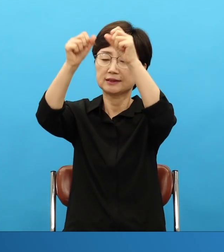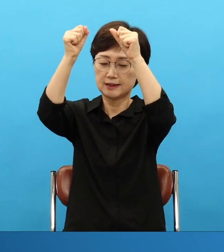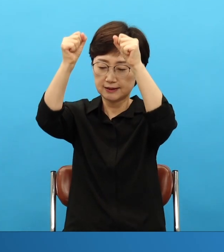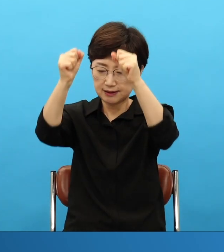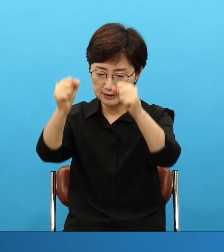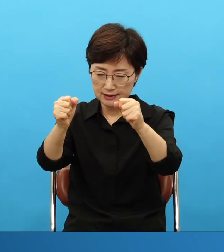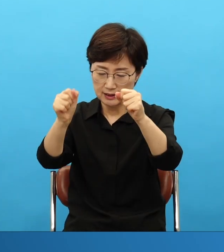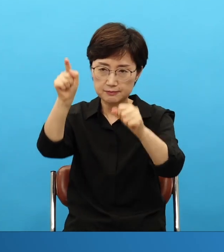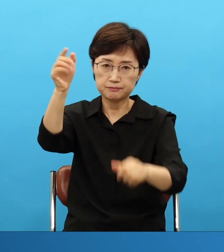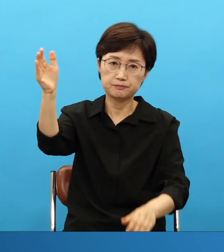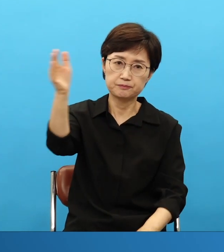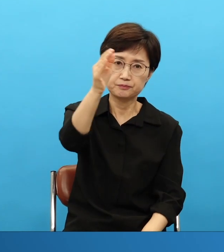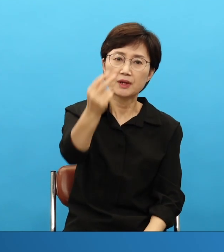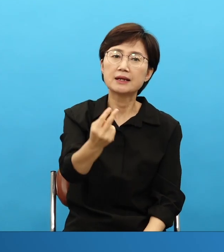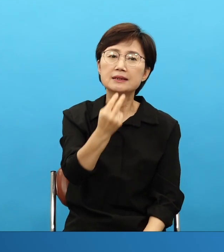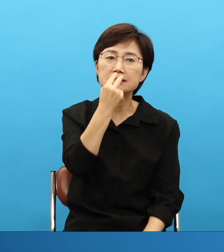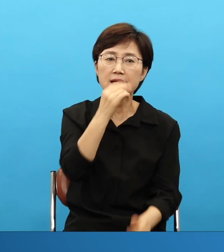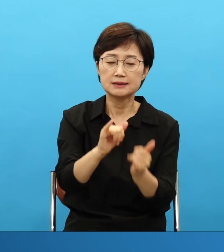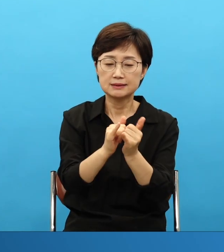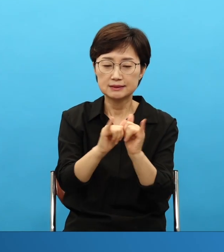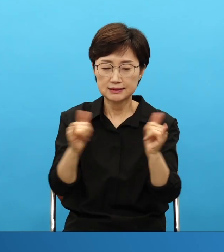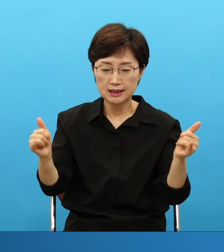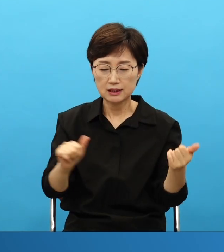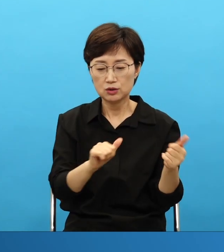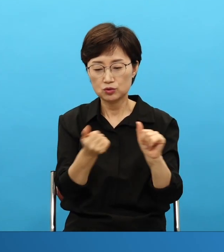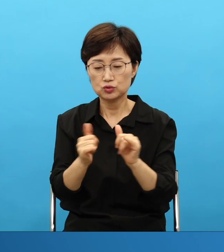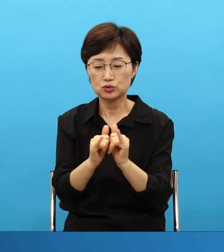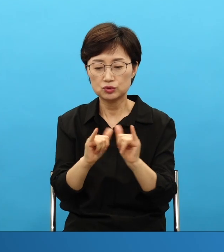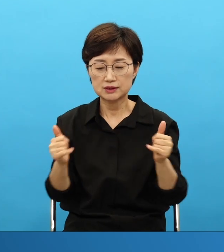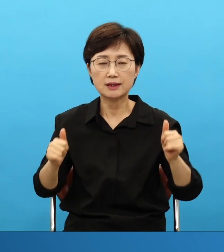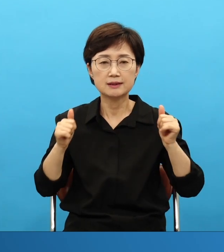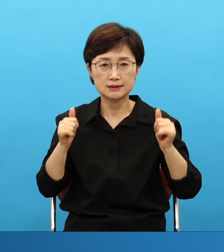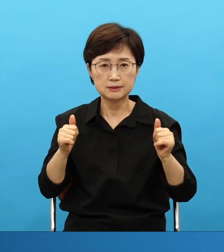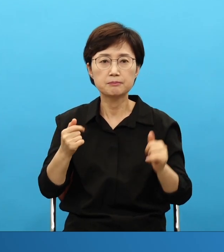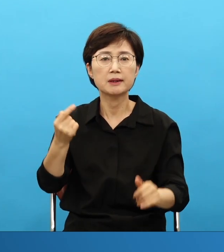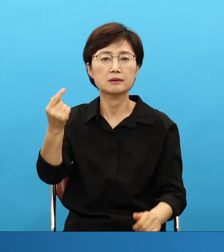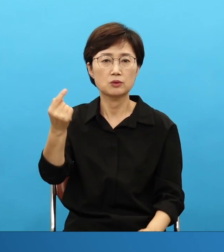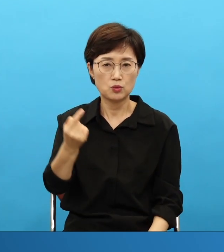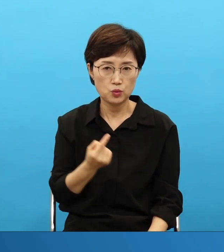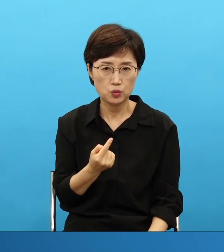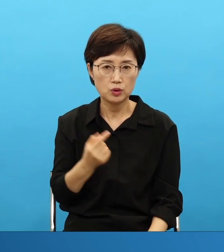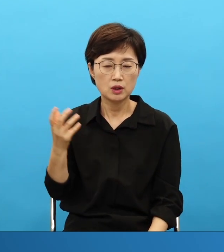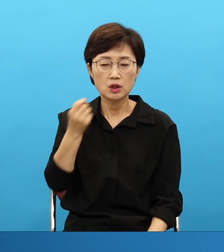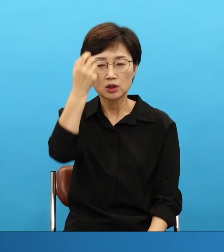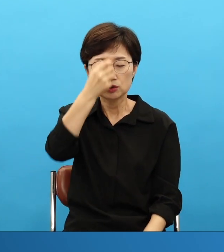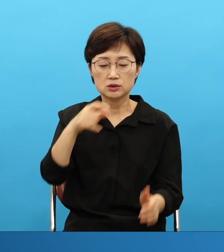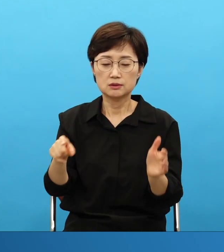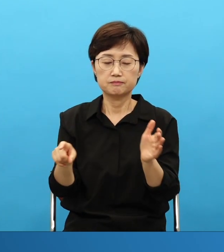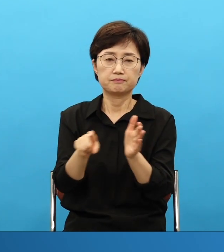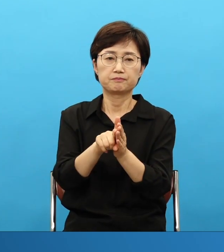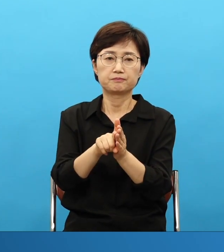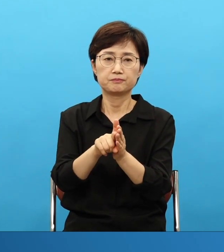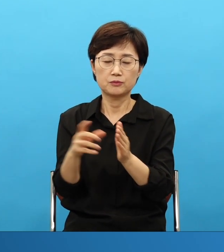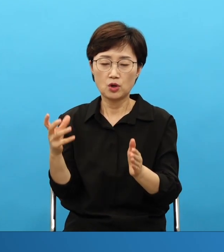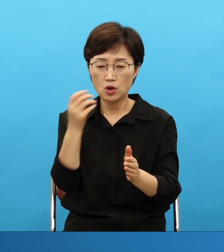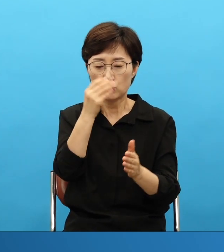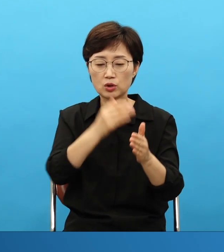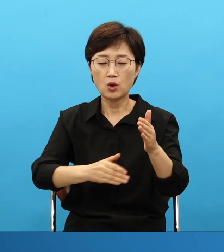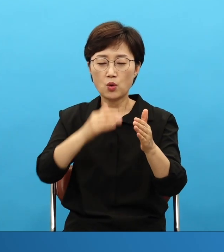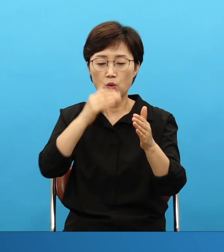하나님 우편에 앉아 계시다가 저리로서 산 자와 죽은 자를 심판하러 오시리라 성령을